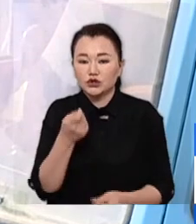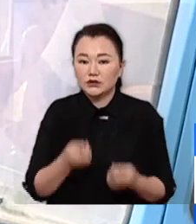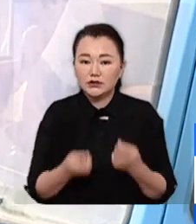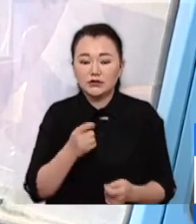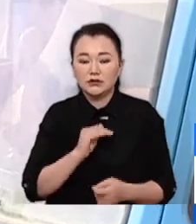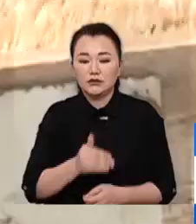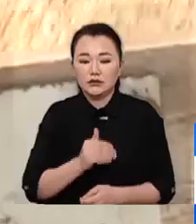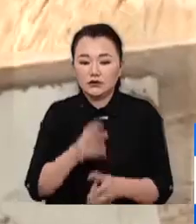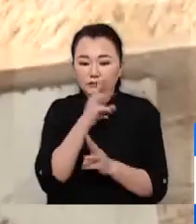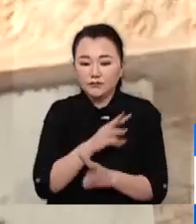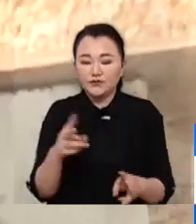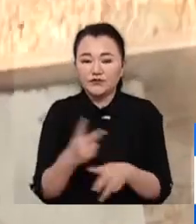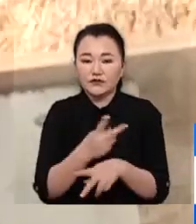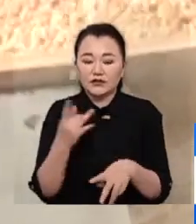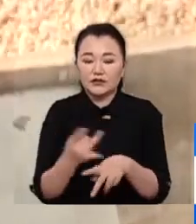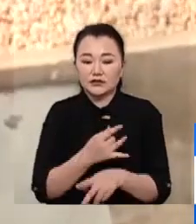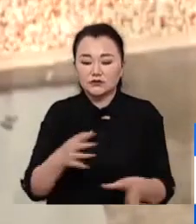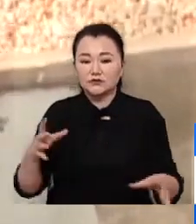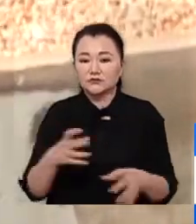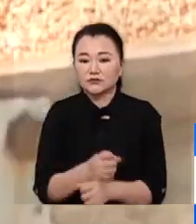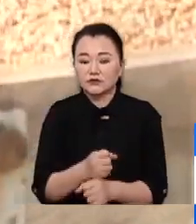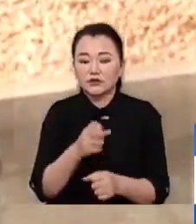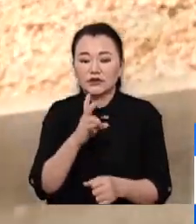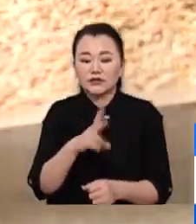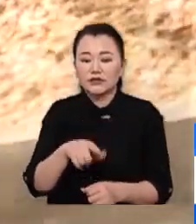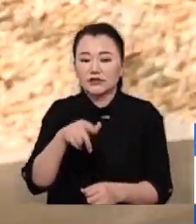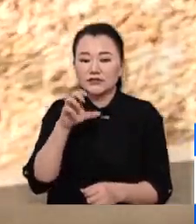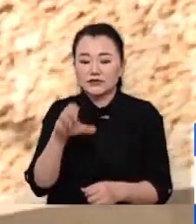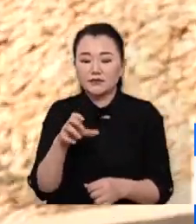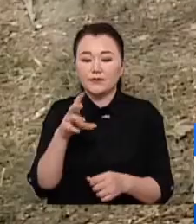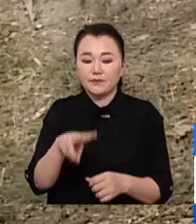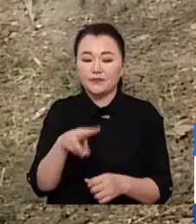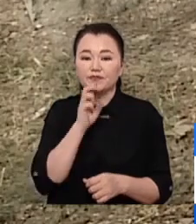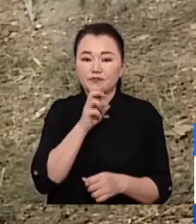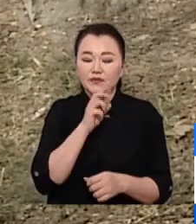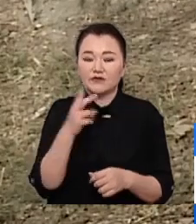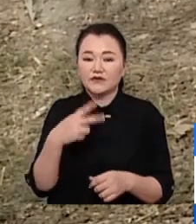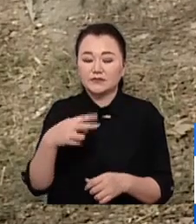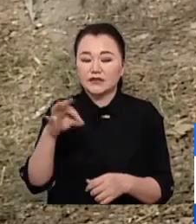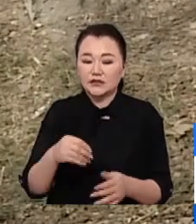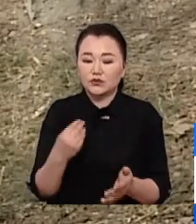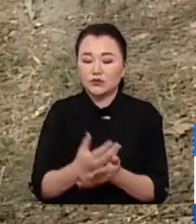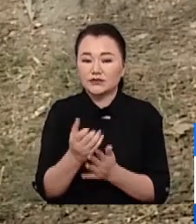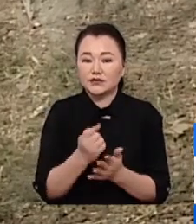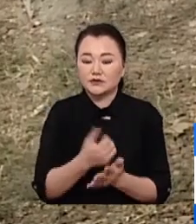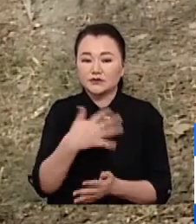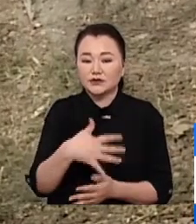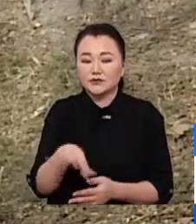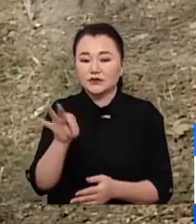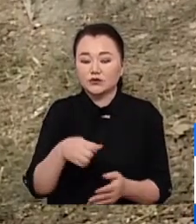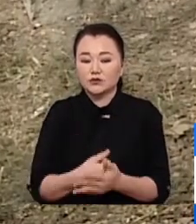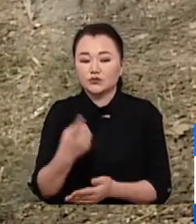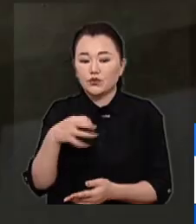аграриев сократились в два раза. При этом цены на ГСМ выросли на 20%, а запчасти подорожали от 50 до